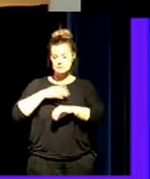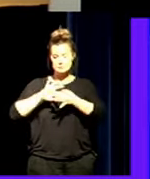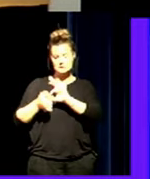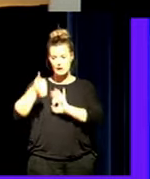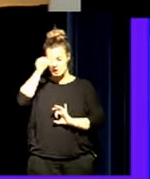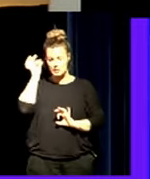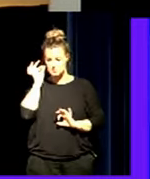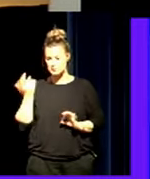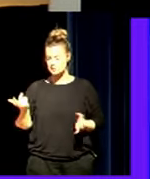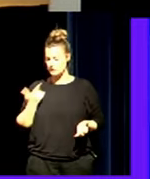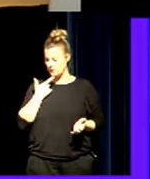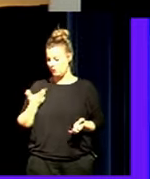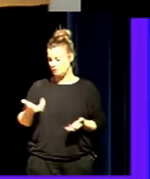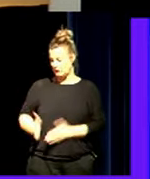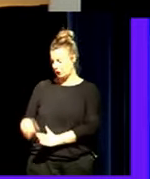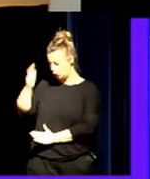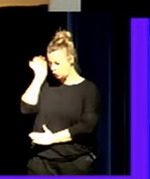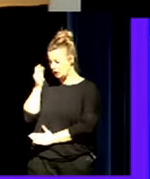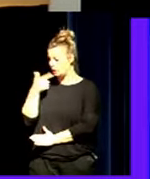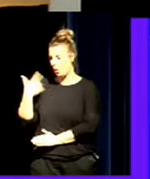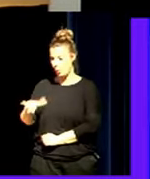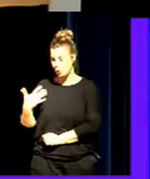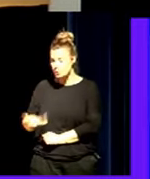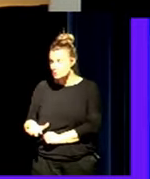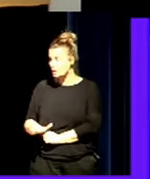nire dameak, eta da, como, ostras, daude.